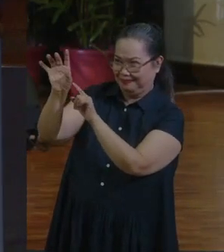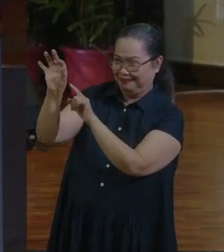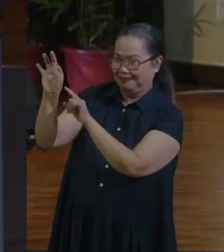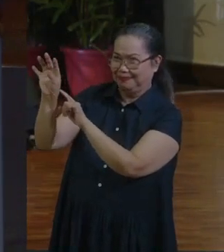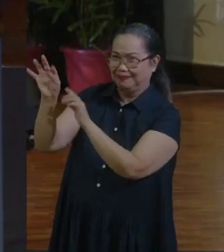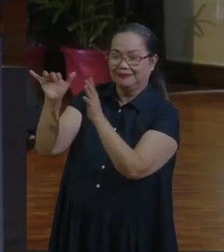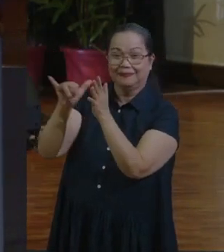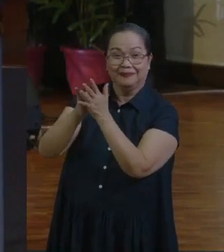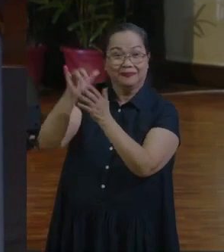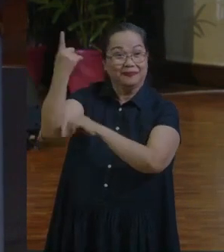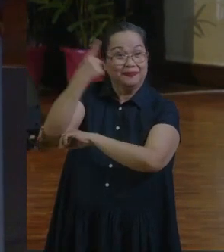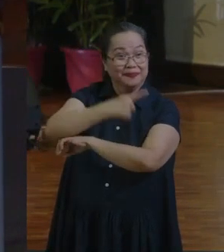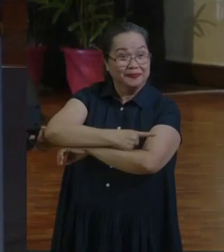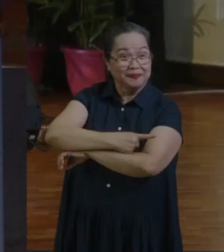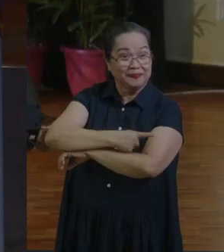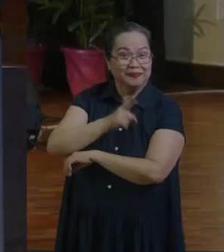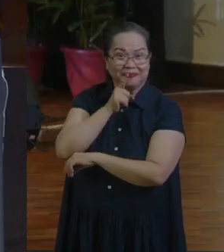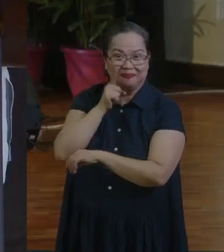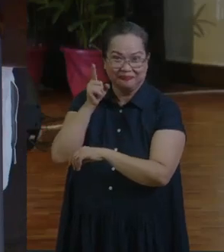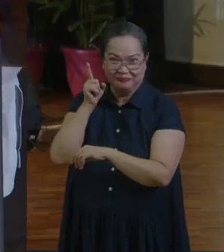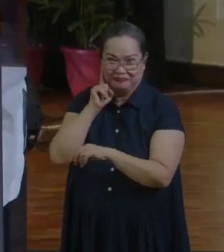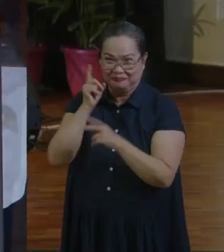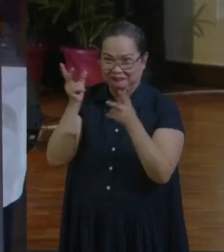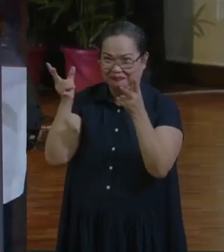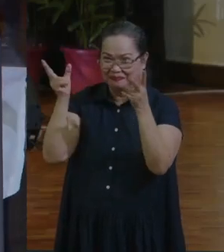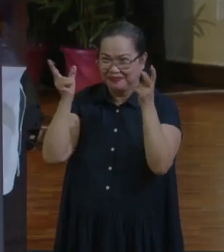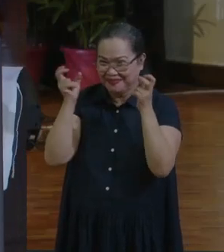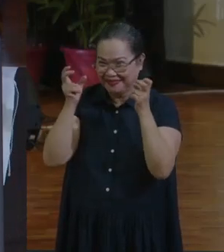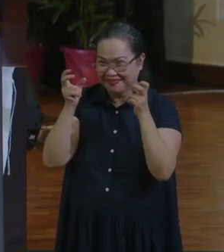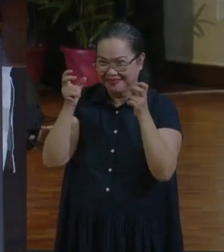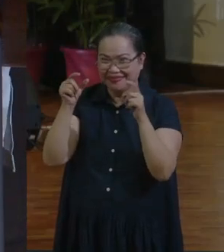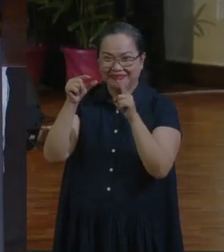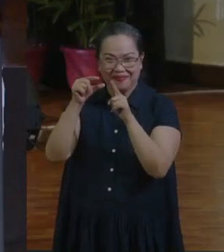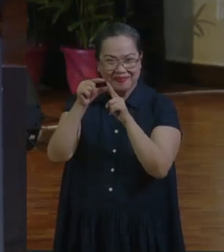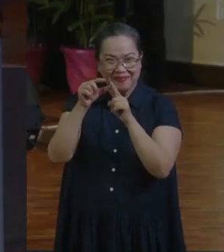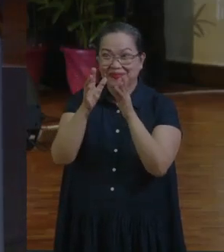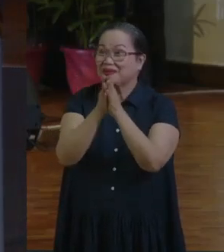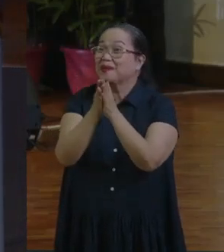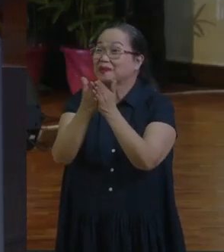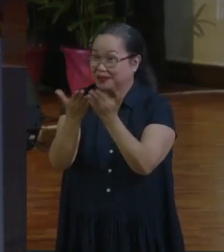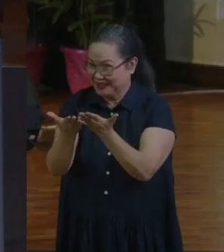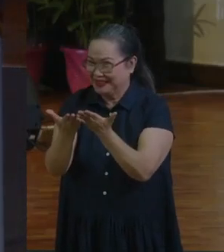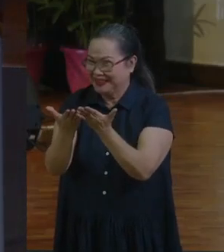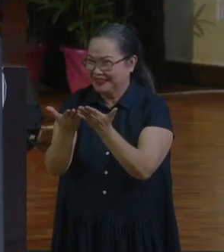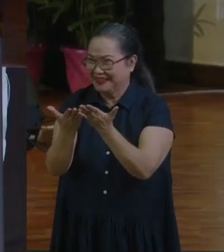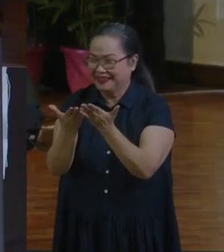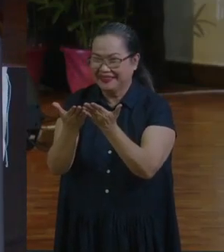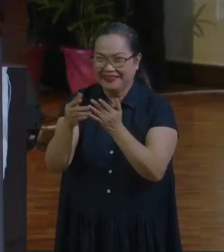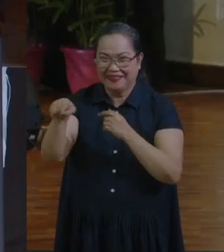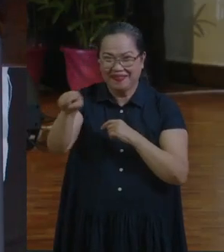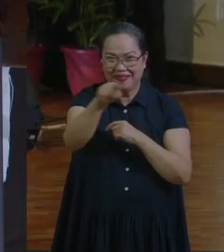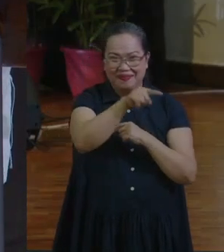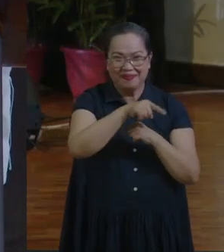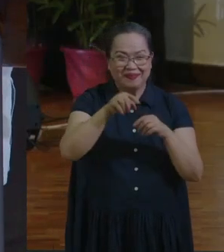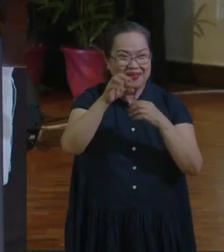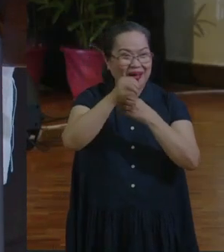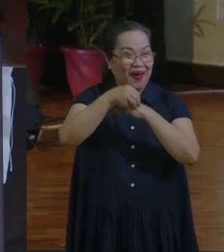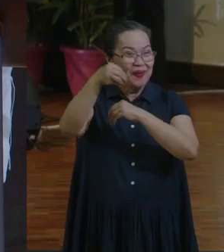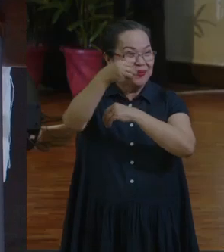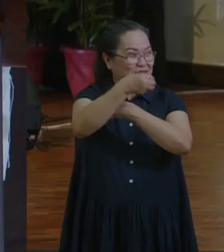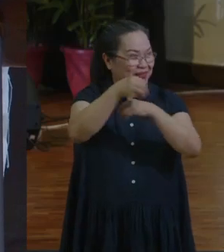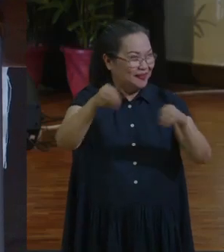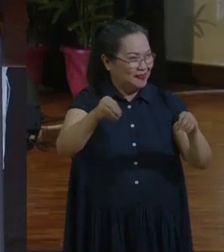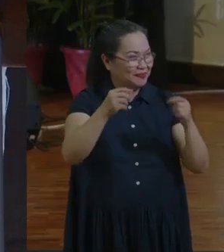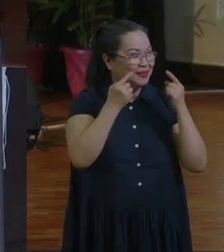In that day, the deaf shall hear the words of a book, and out of their gloom and darkness